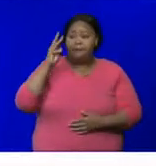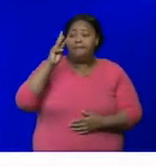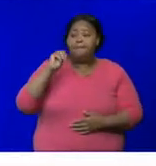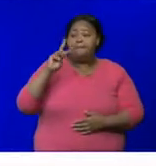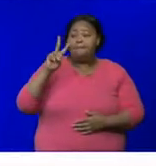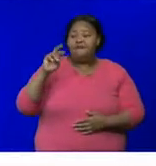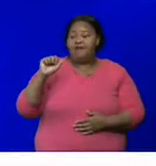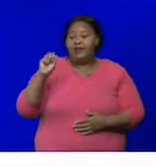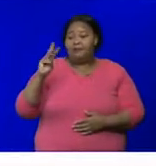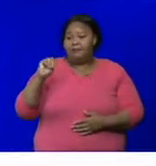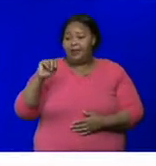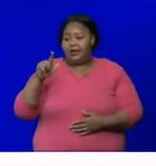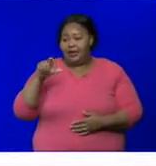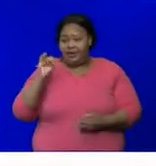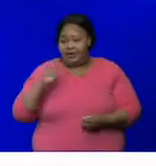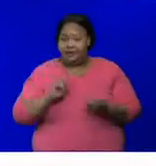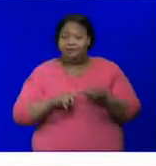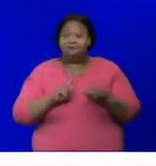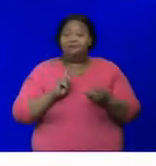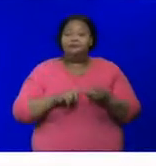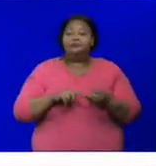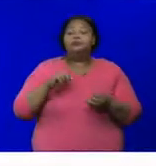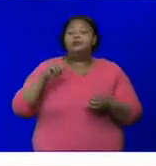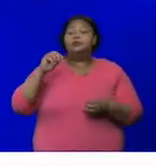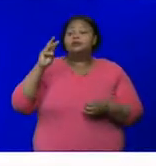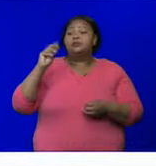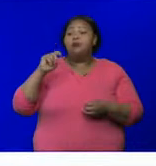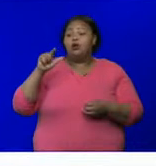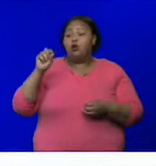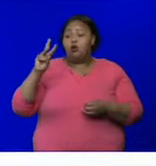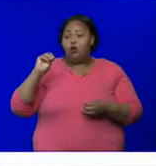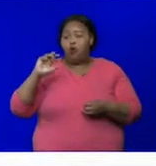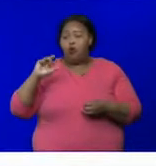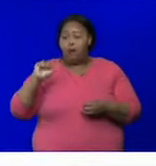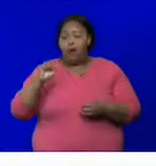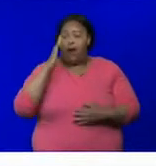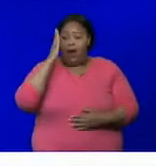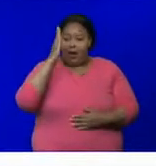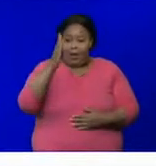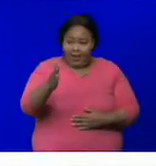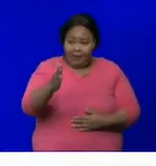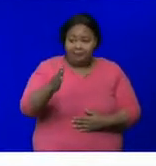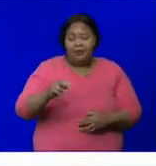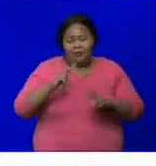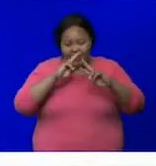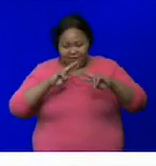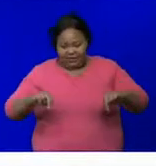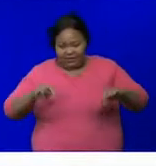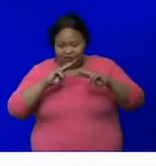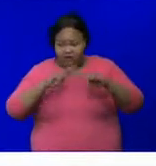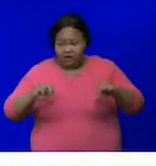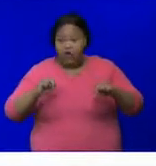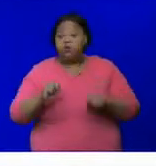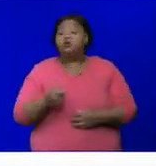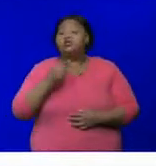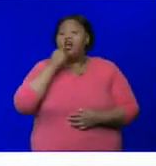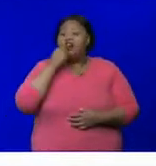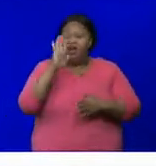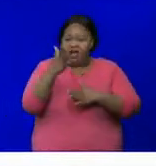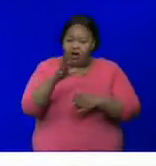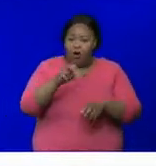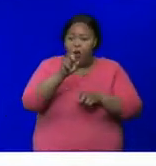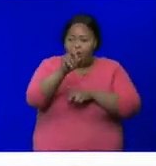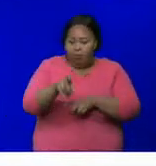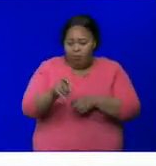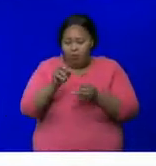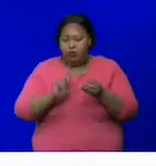kunelgolide khona nasemaloma kugubha imalahle. Indvuna beyikhuluma ephalamende ngalesithathu. Indlaba yesikhulu ichubeke